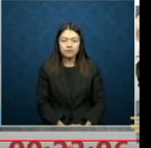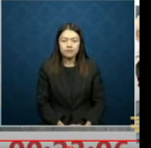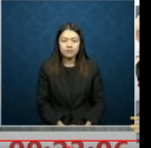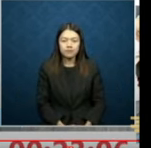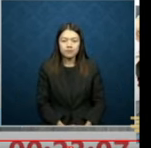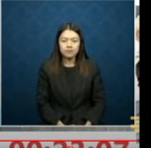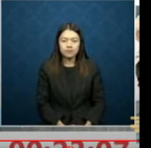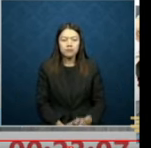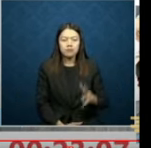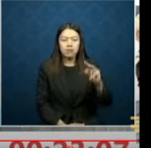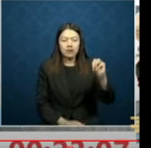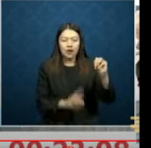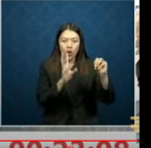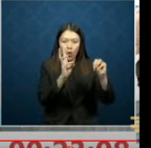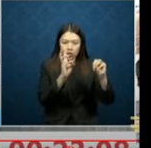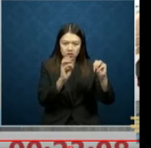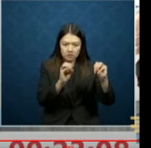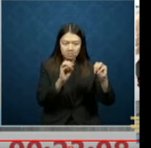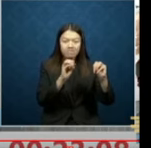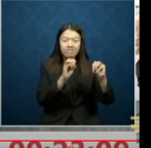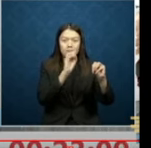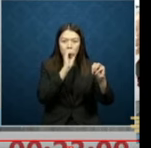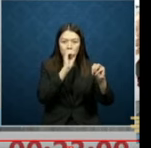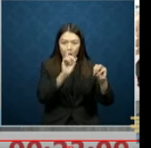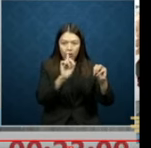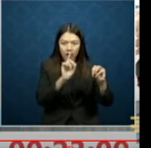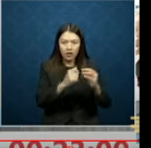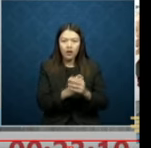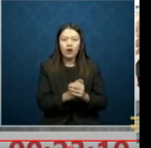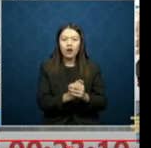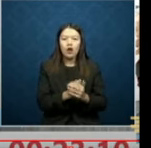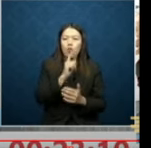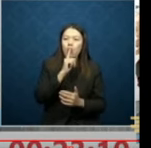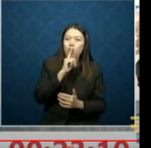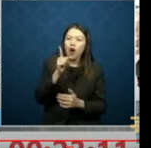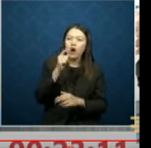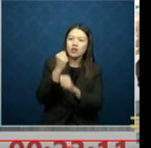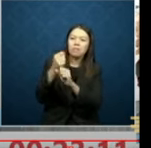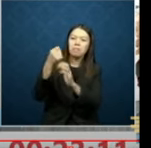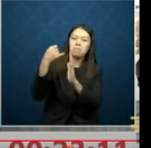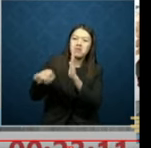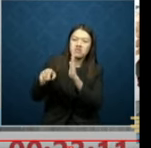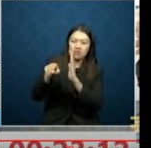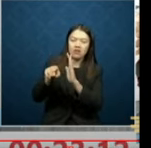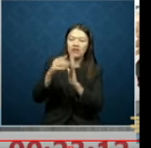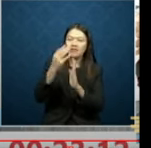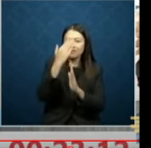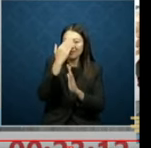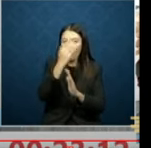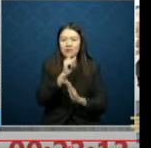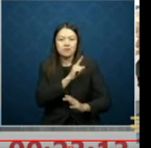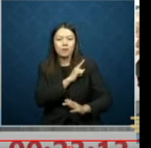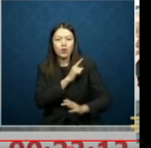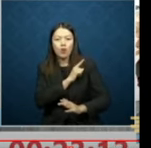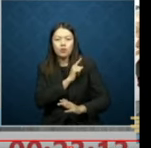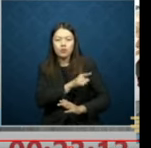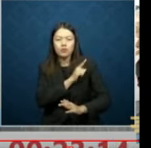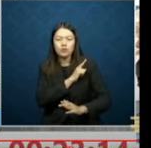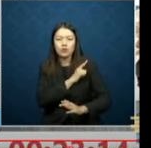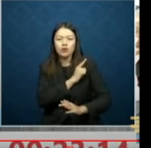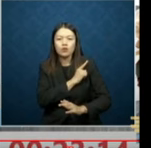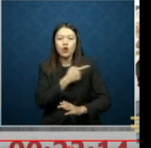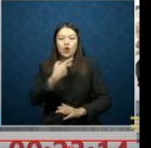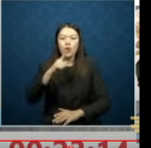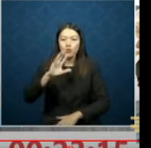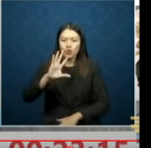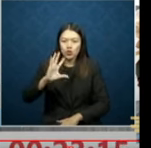คือมาตรา60เนี่ยเขาบอกว่าคำกล่าวหาว่ามีการกระทำความผิดที่อยู่ในหน้าที่และอำนาจของคณะกรรมการปปช.เนี่ย